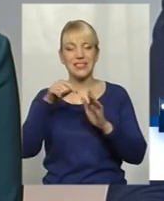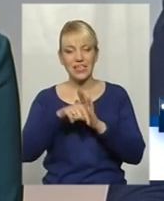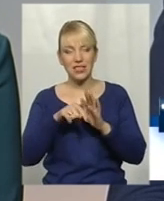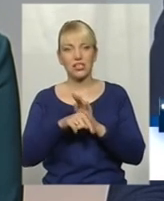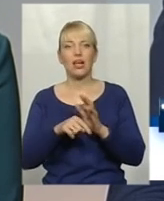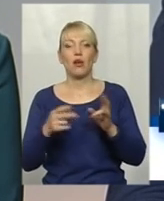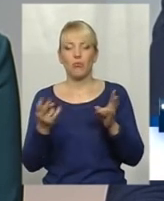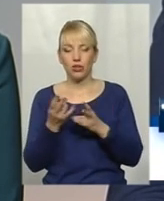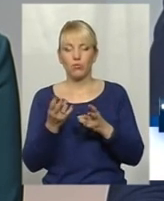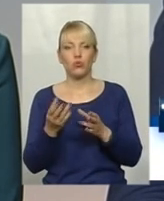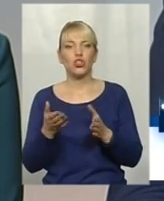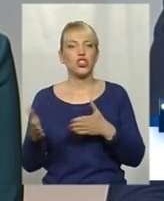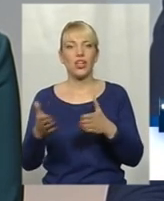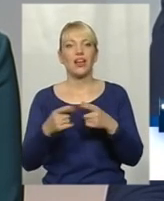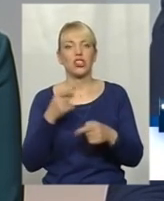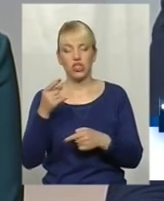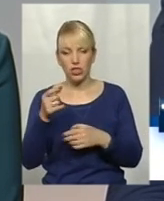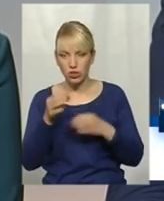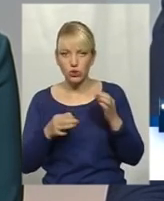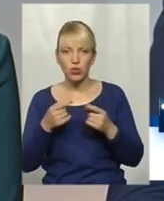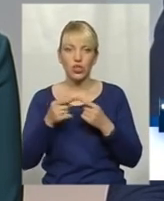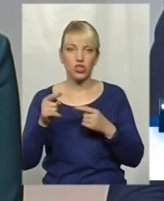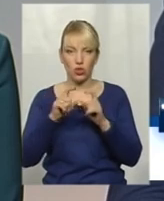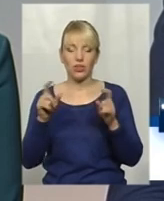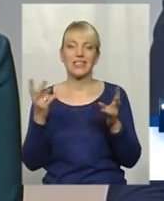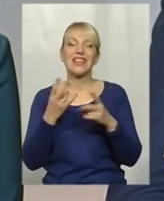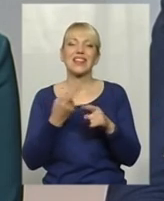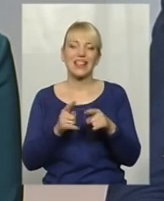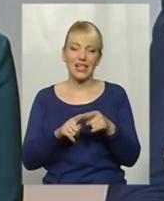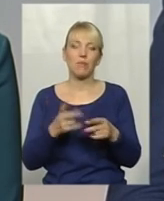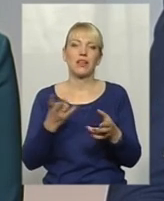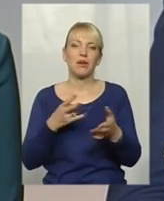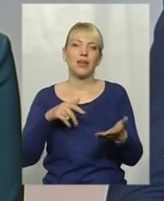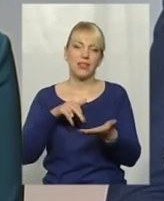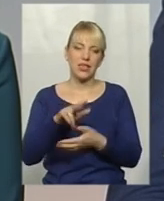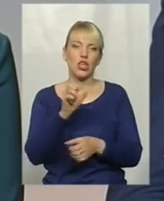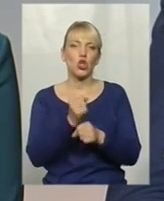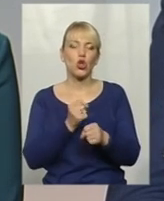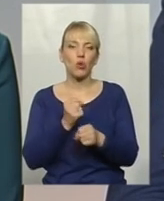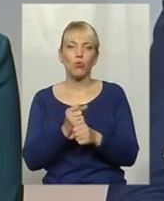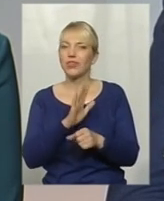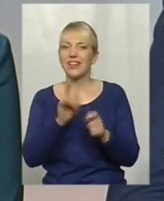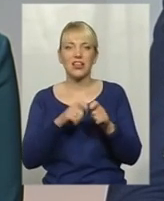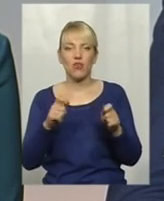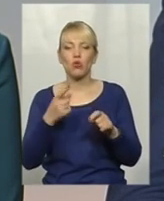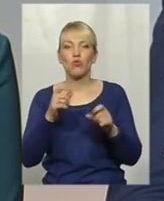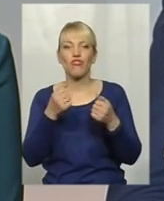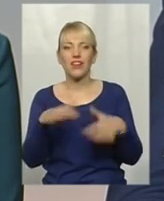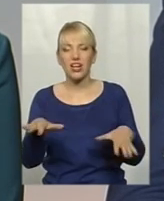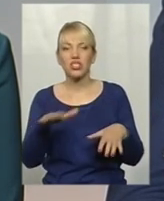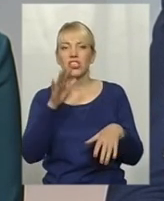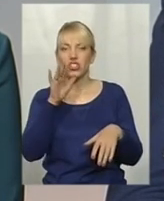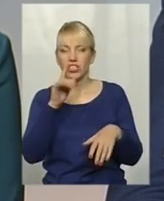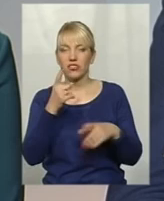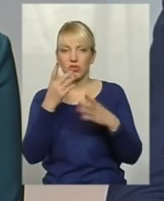суд, через інші органи, це треба йти і робити, з цим не зволікати. Тому що кожен втрачений час, день –